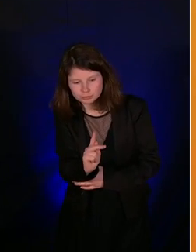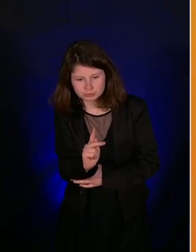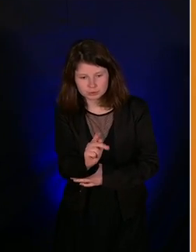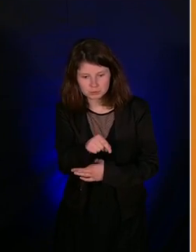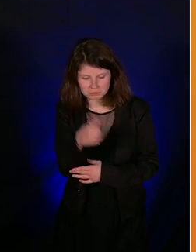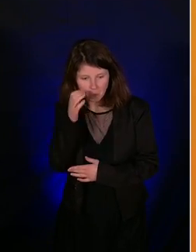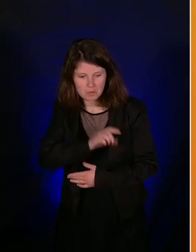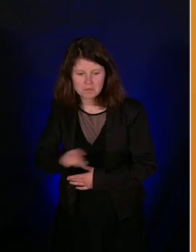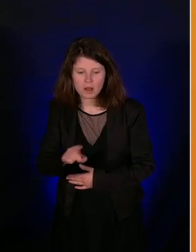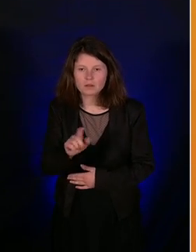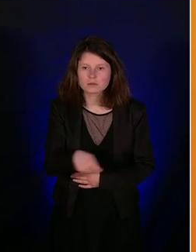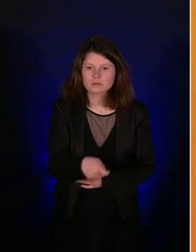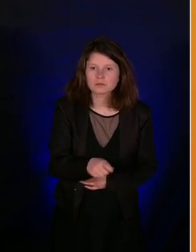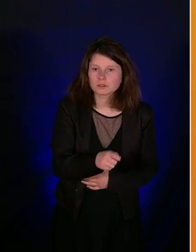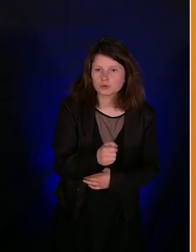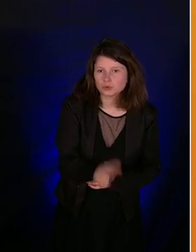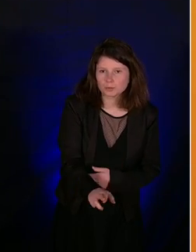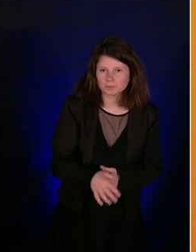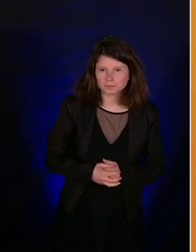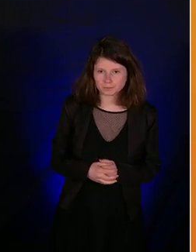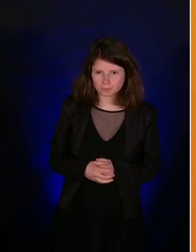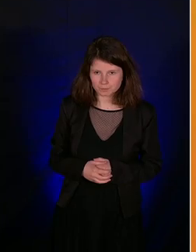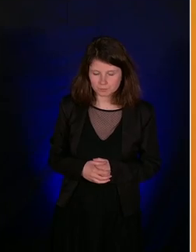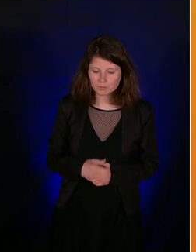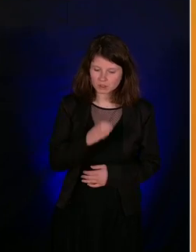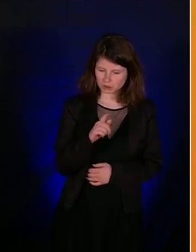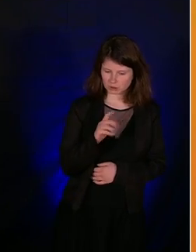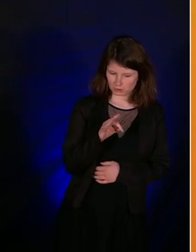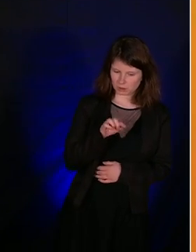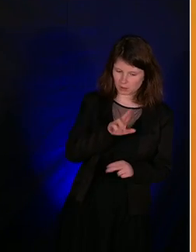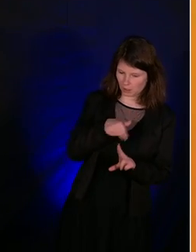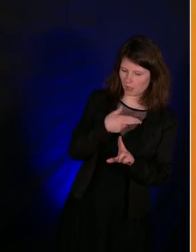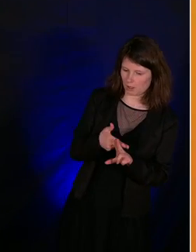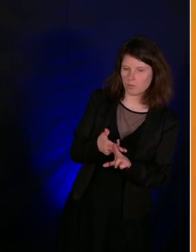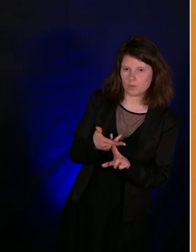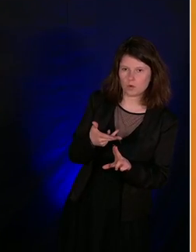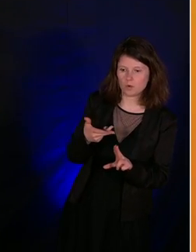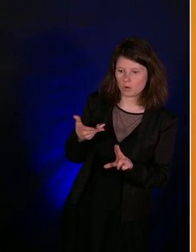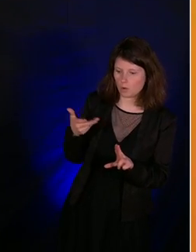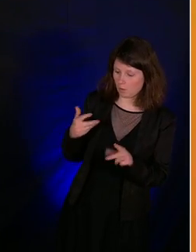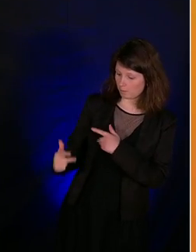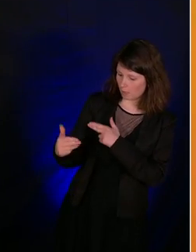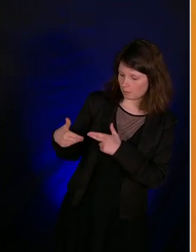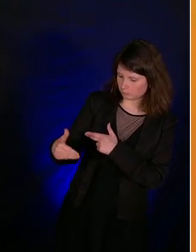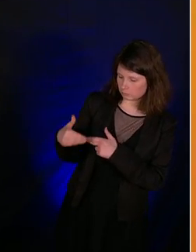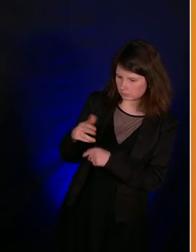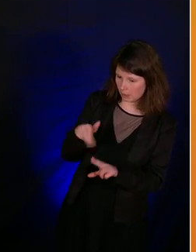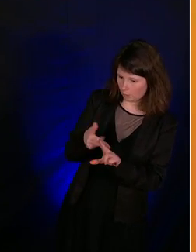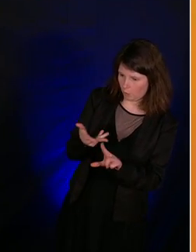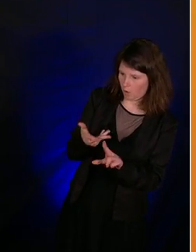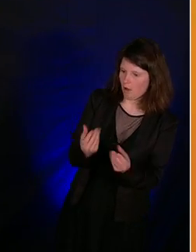les positions des organisations CGT qui ont porté ce dossier et l'ensemble des événements survenus pendant la période nous donneent